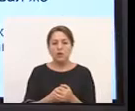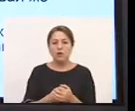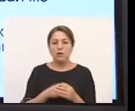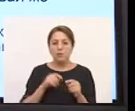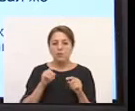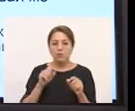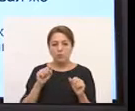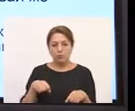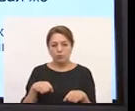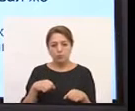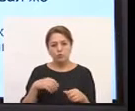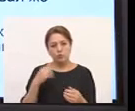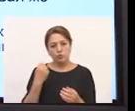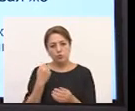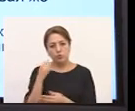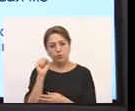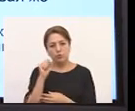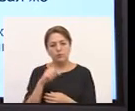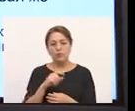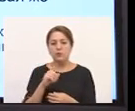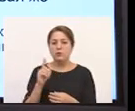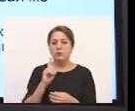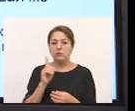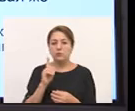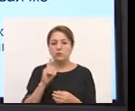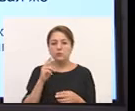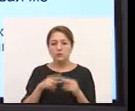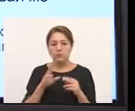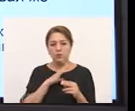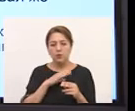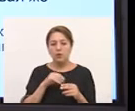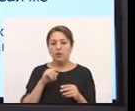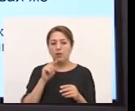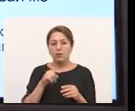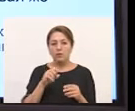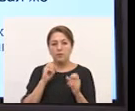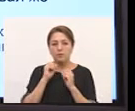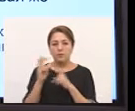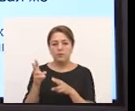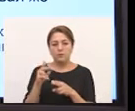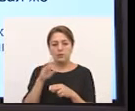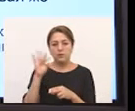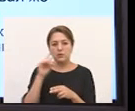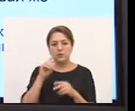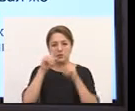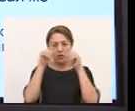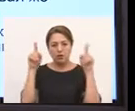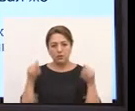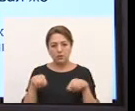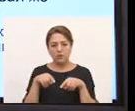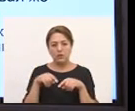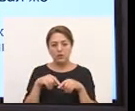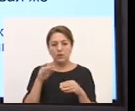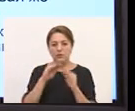над Москвой. А знаешь ли, чем он кончил? Его выбросили из окна, зарезали, сожгли, зарядили его пеплом пушку